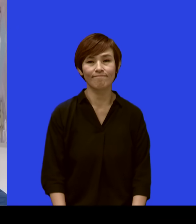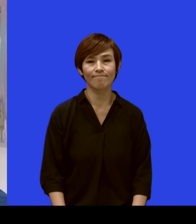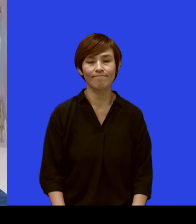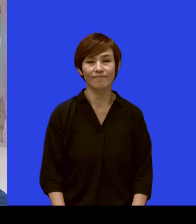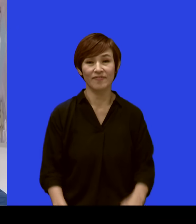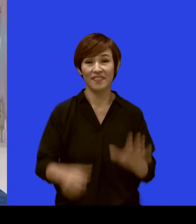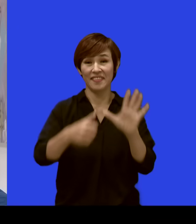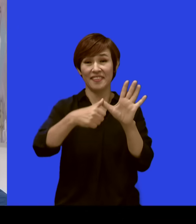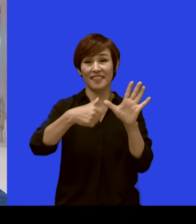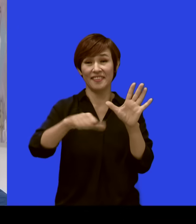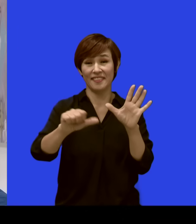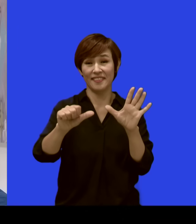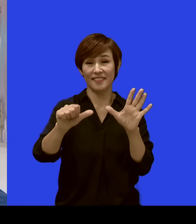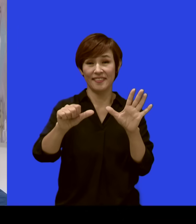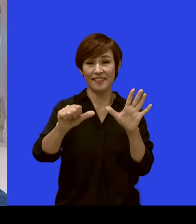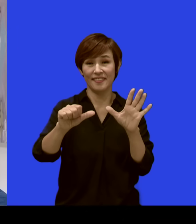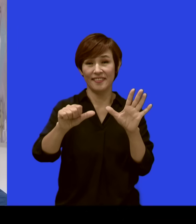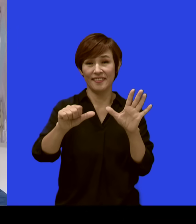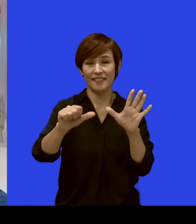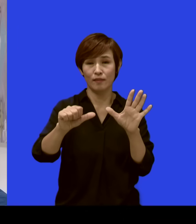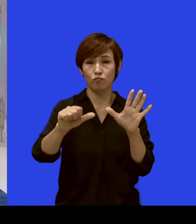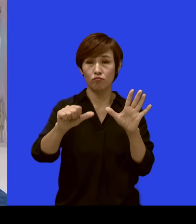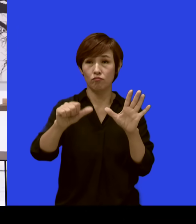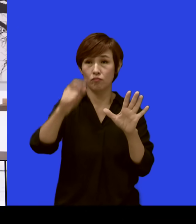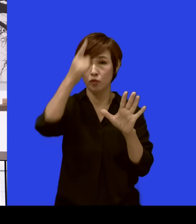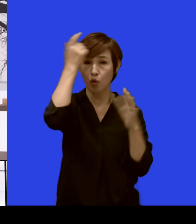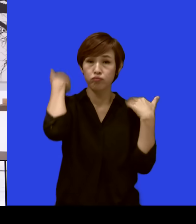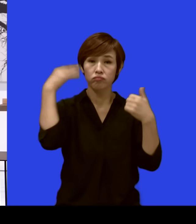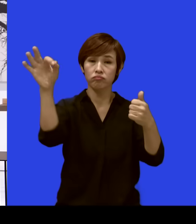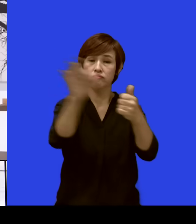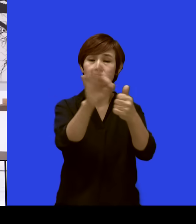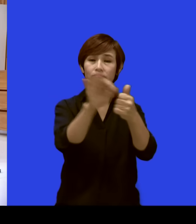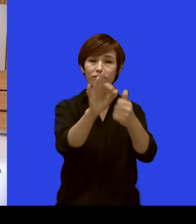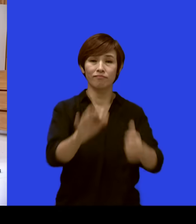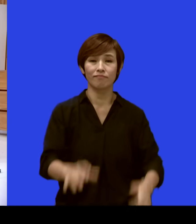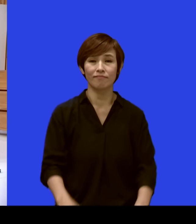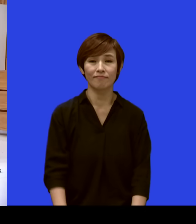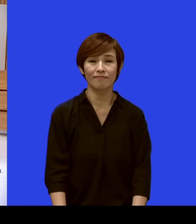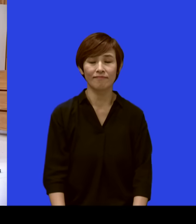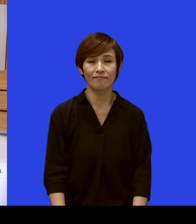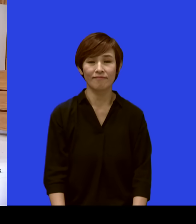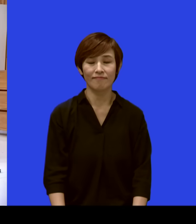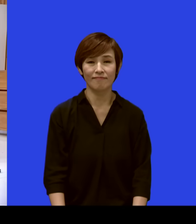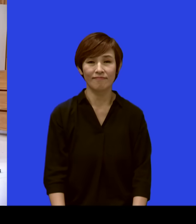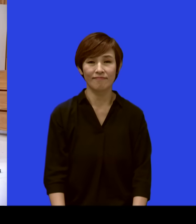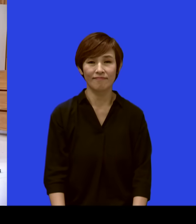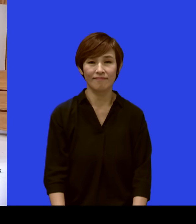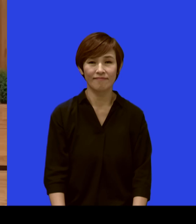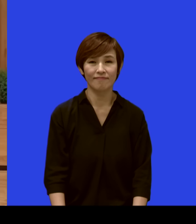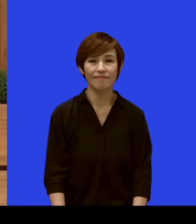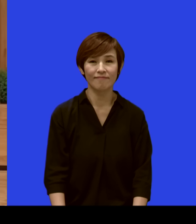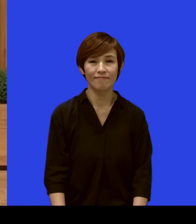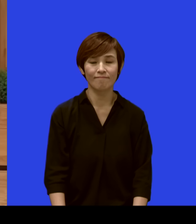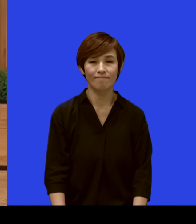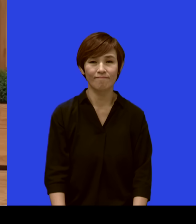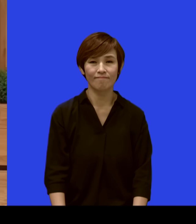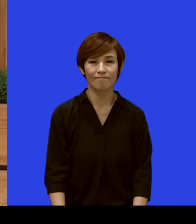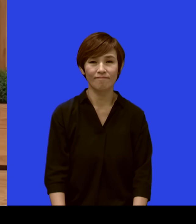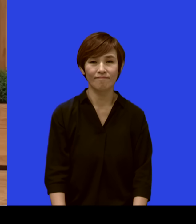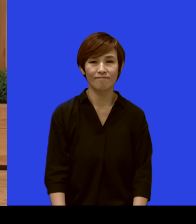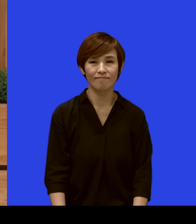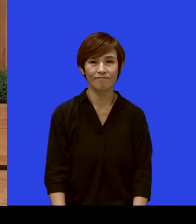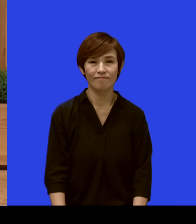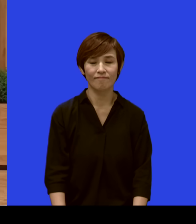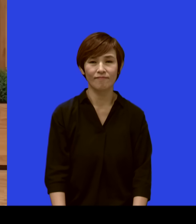큰 아이는요. 네. 국가가 장학금을 주더라고요. 우와, 국가 장학금이라는 게 있어가지고 거기다가 또